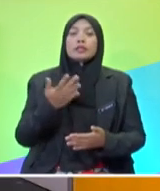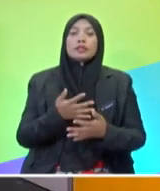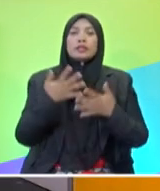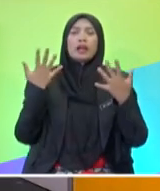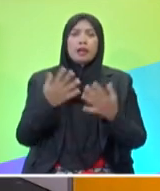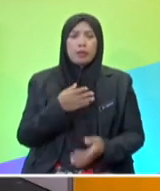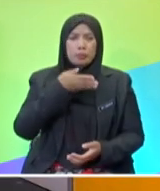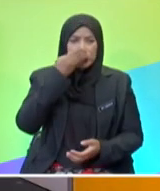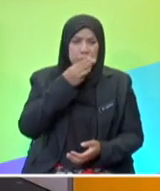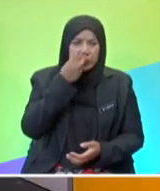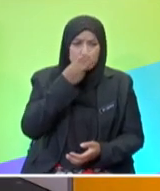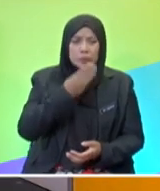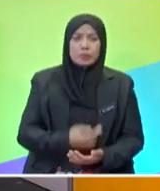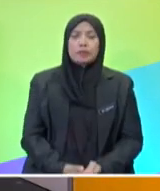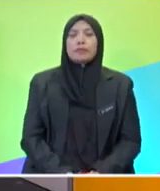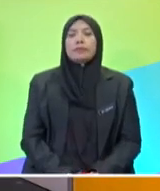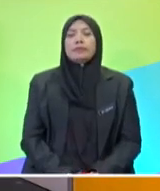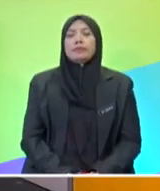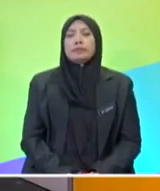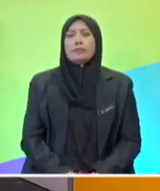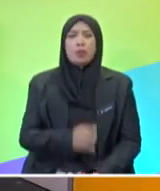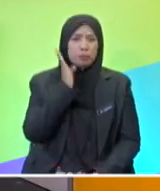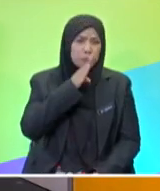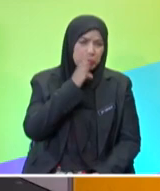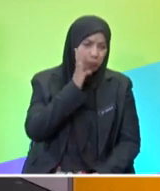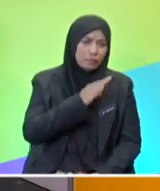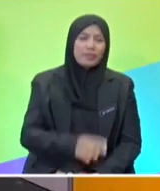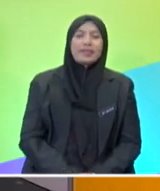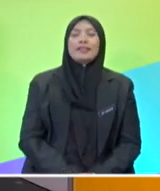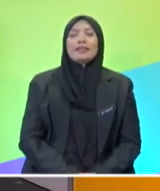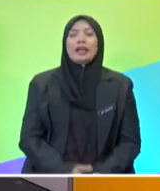apa ni? Busuknya. Bawa apa ni? Bawa masak ketiak ke?